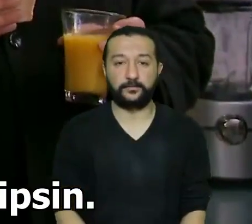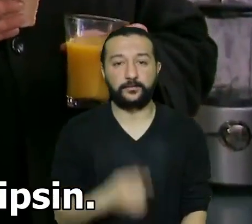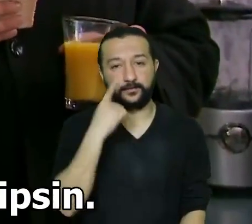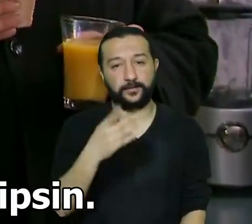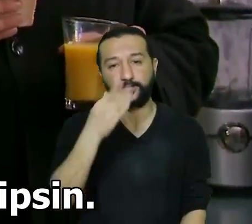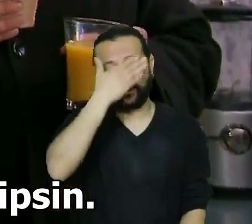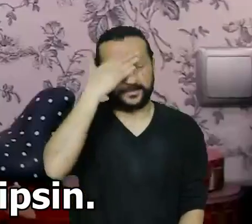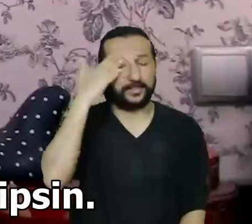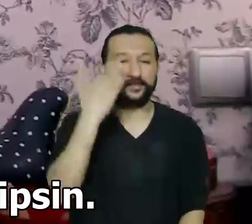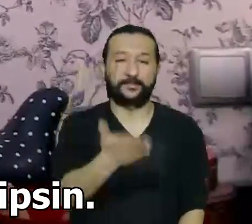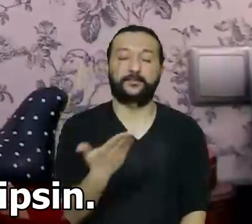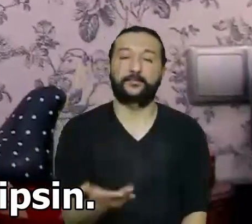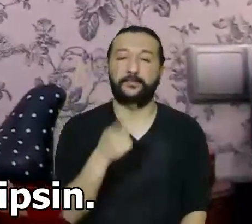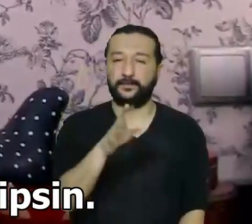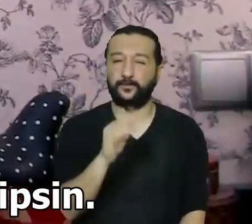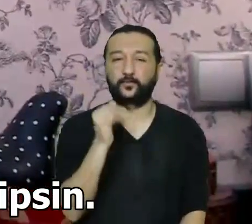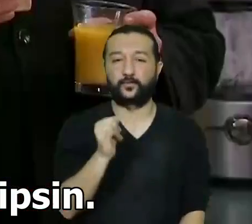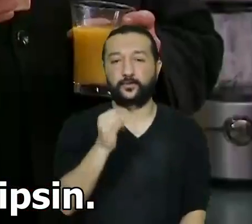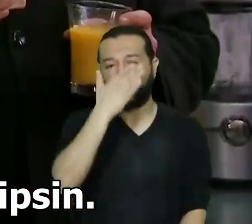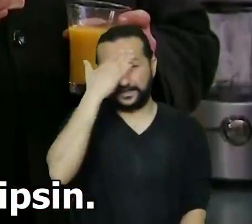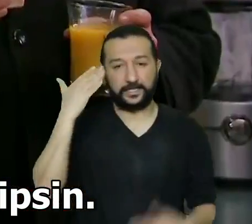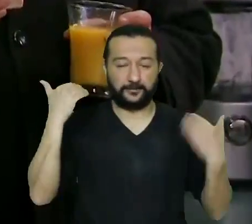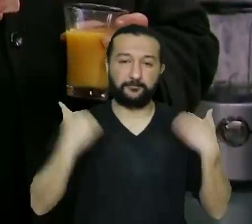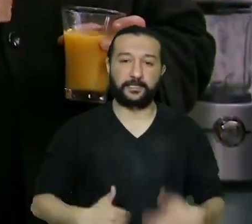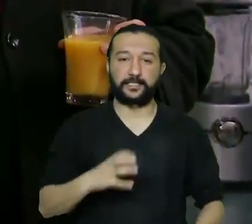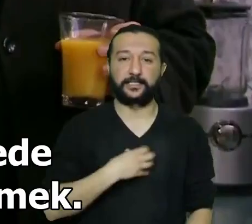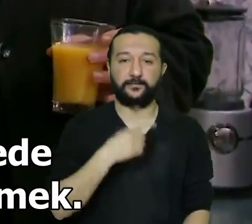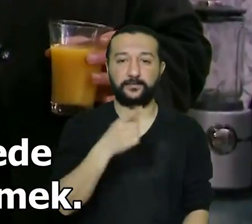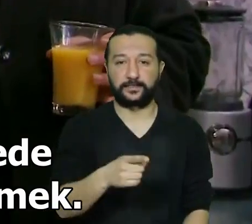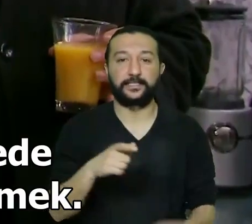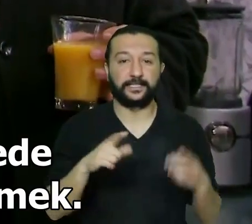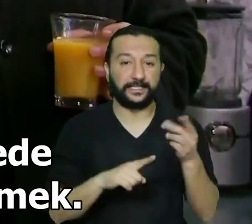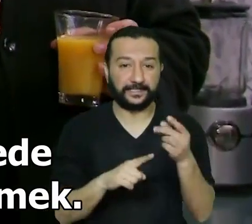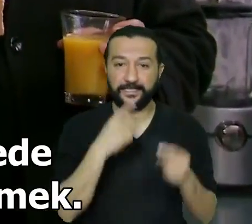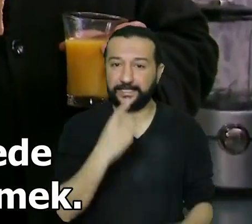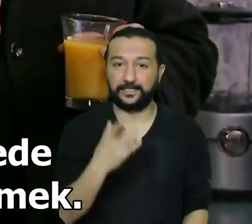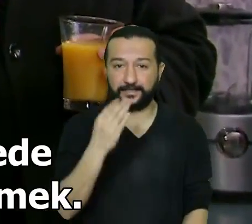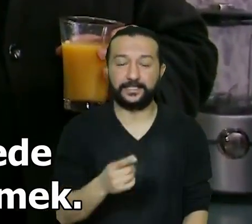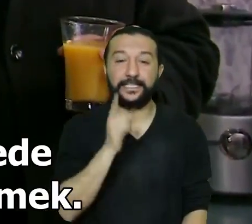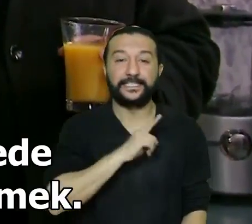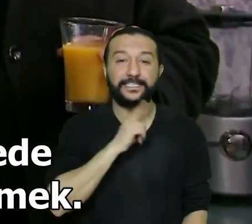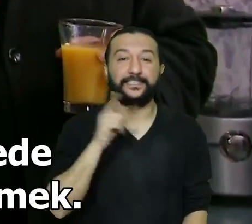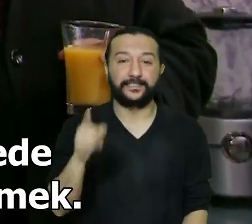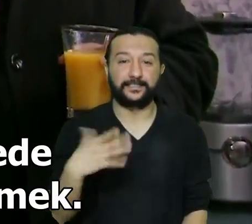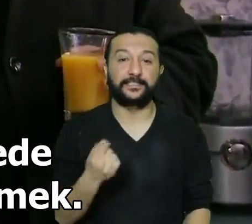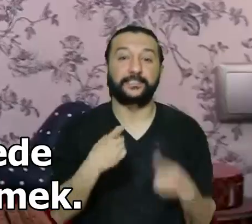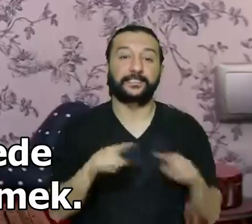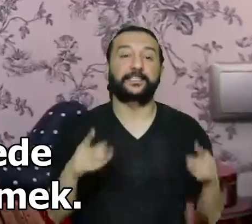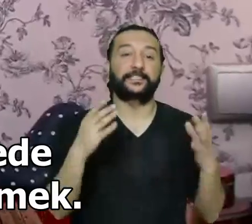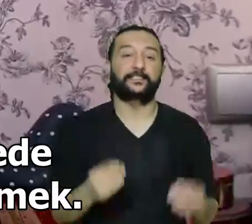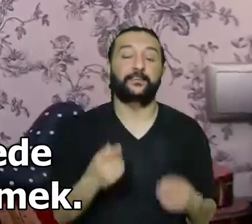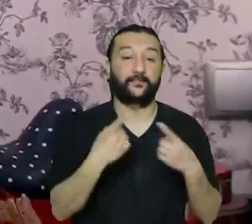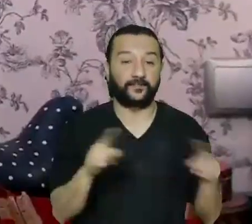kadar cahilsin ya. Ne kadar cahil bir bedene sahipsin. Interestingsiz demek İngilizce'de değişik